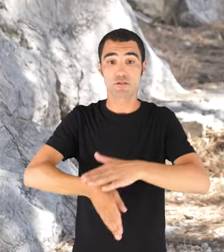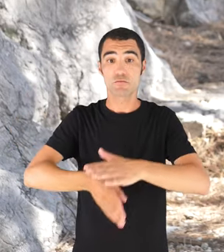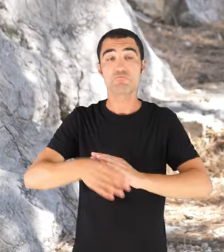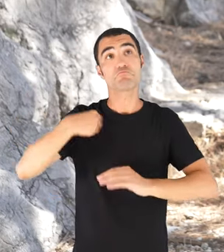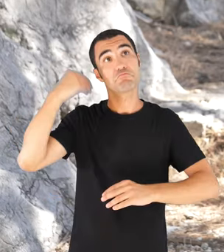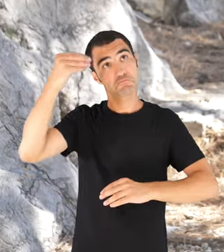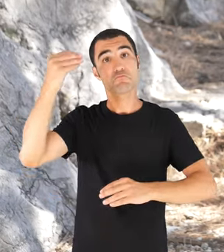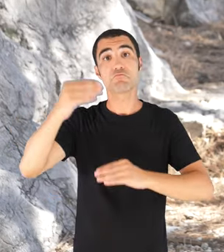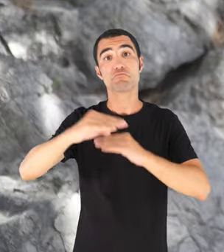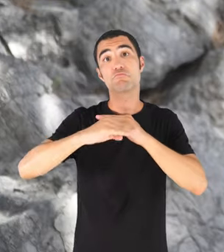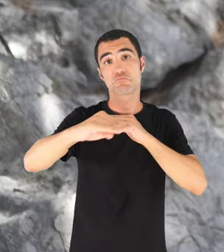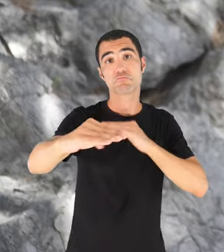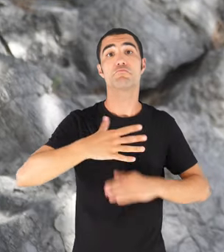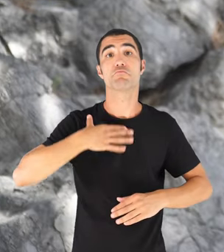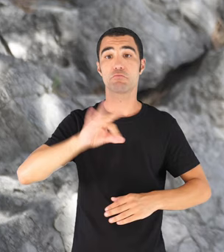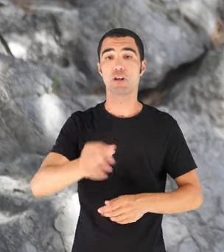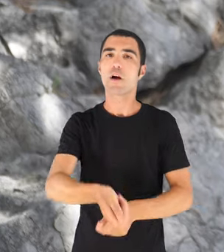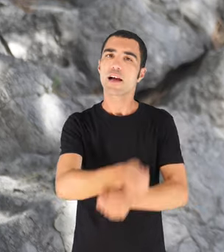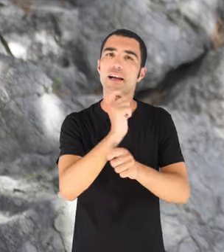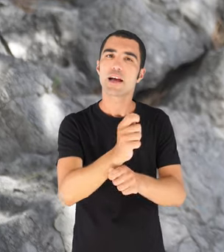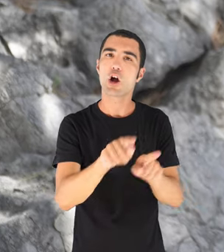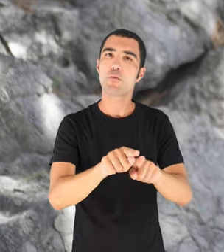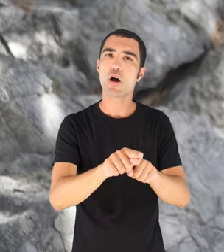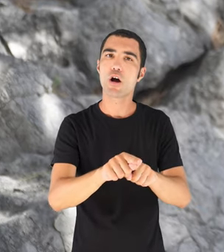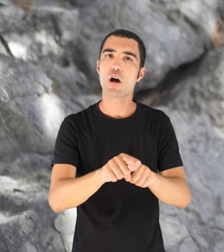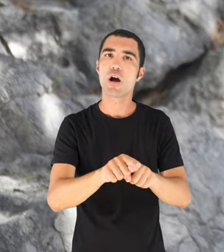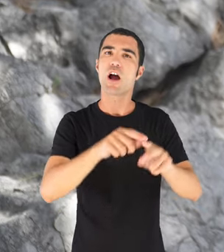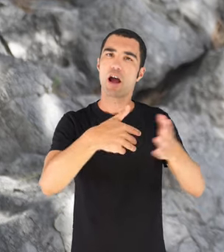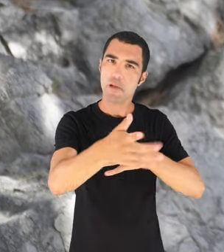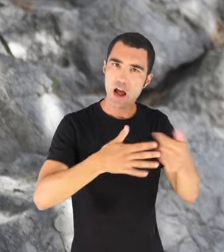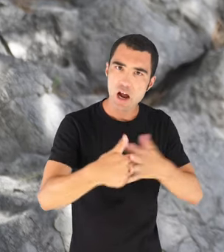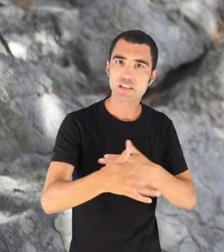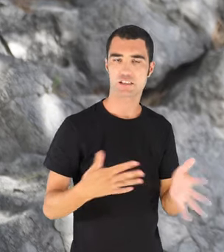si seguim així, es pot mantenir. Diguem, la pesca artesanal,